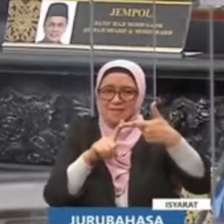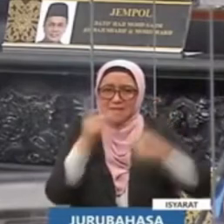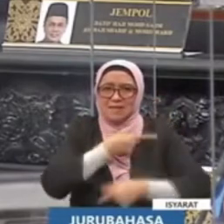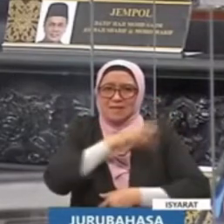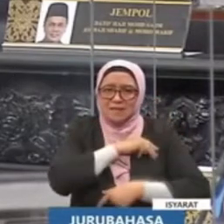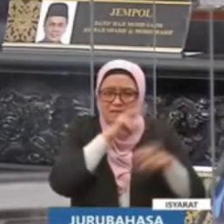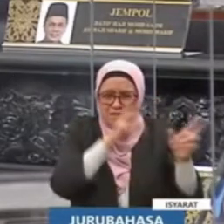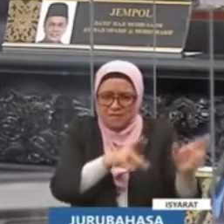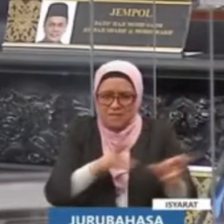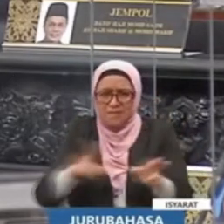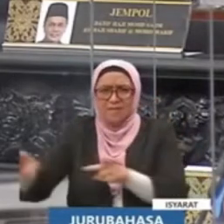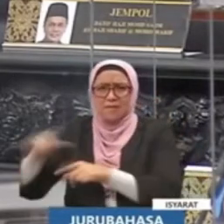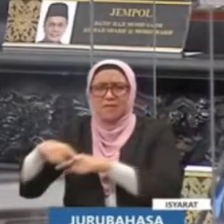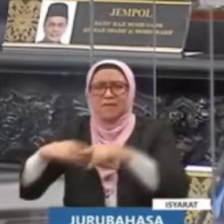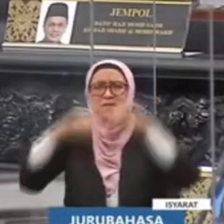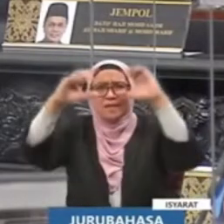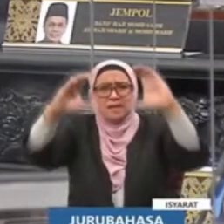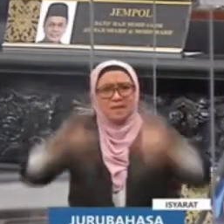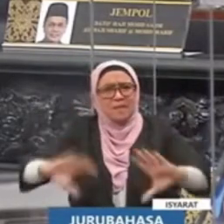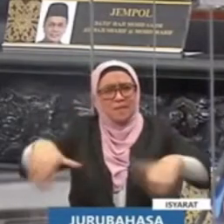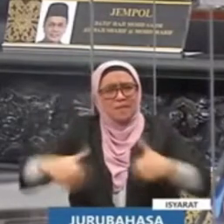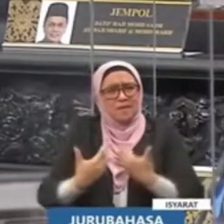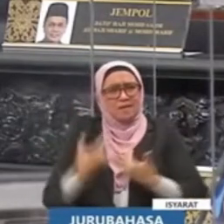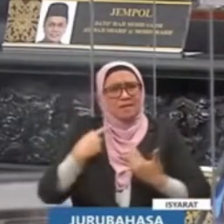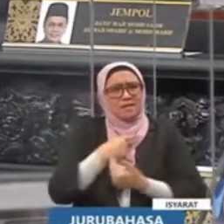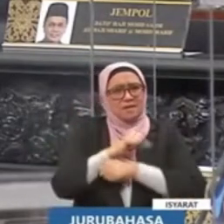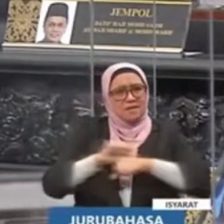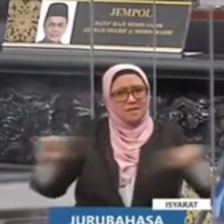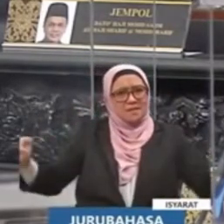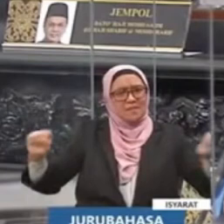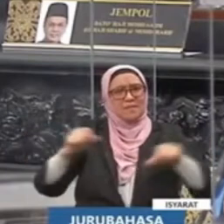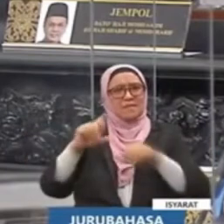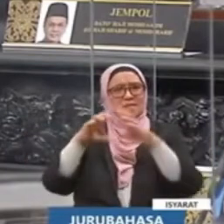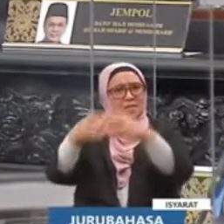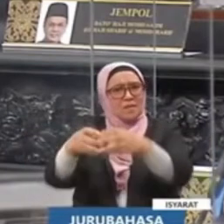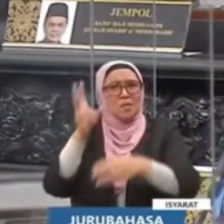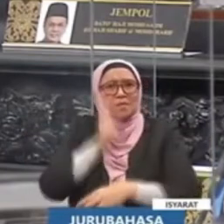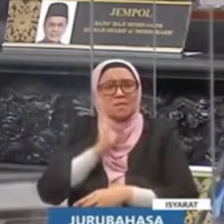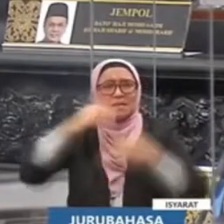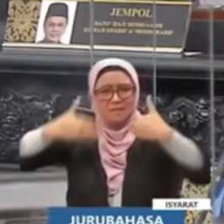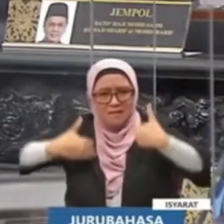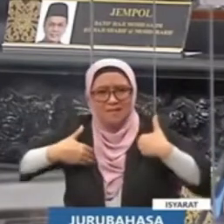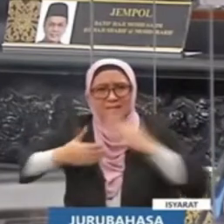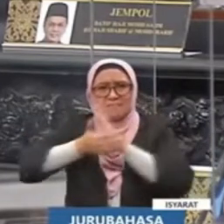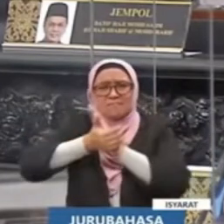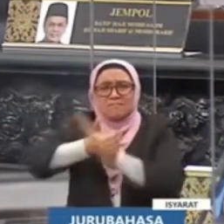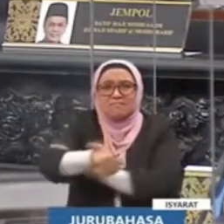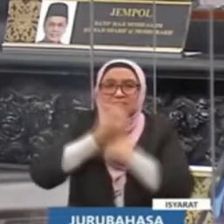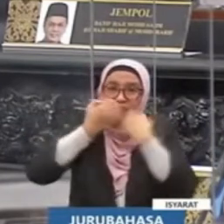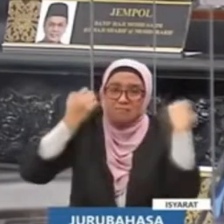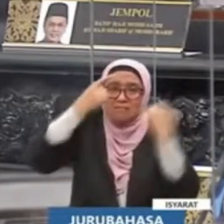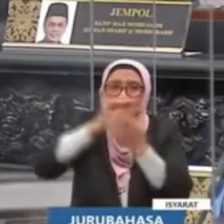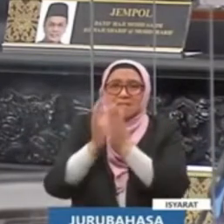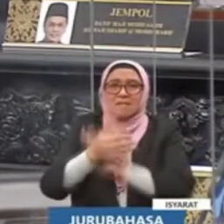Bagaimanapun kita menyaksikan kaum wanita yang mempunyai potensi untuk jadi alih-alih palimana ataupun